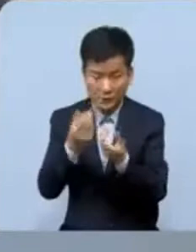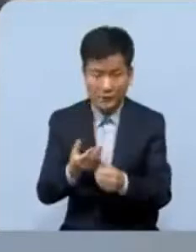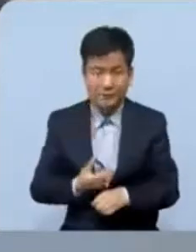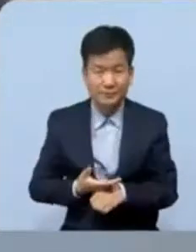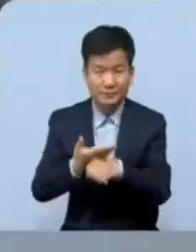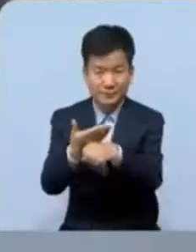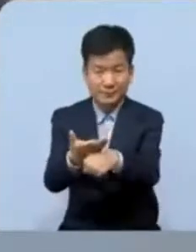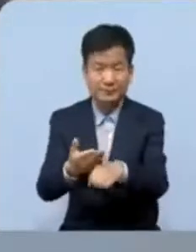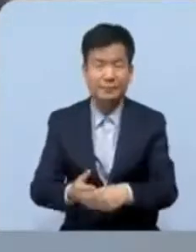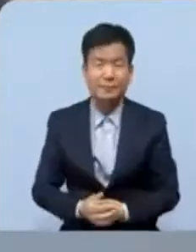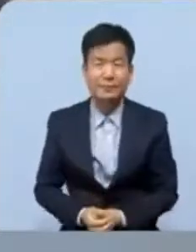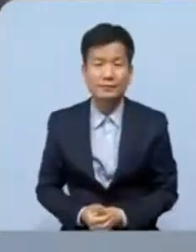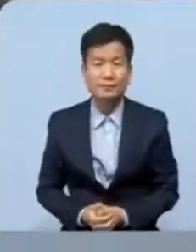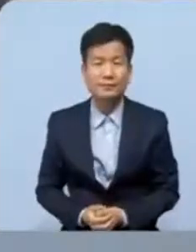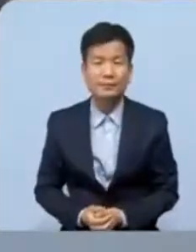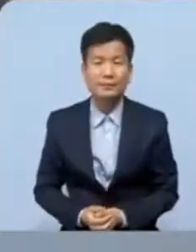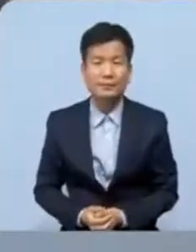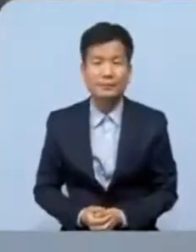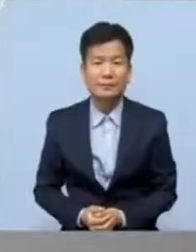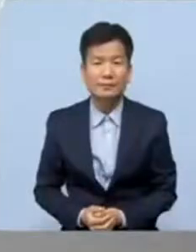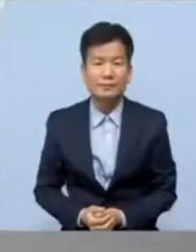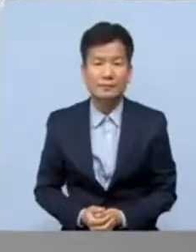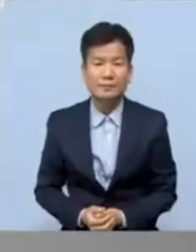기자가 정리했습니다.